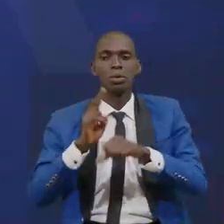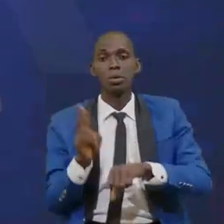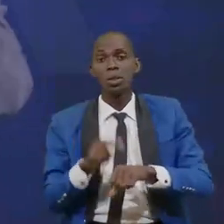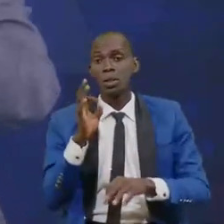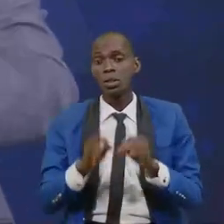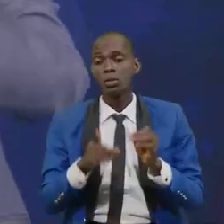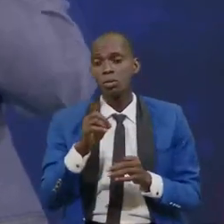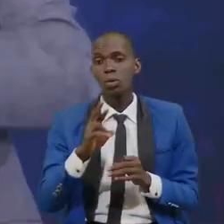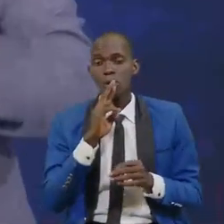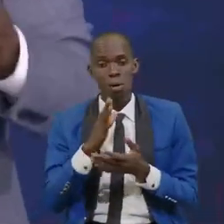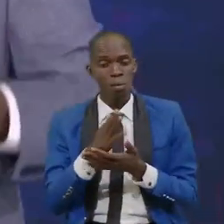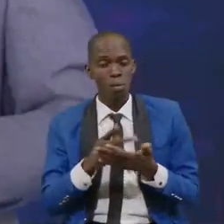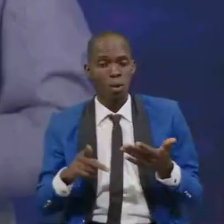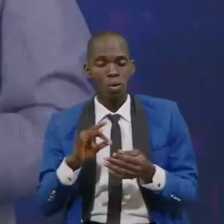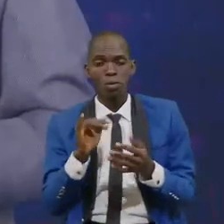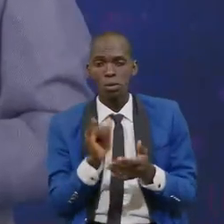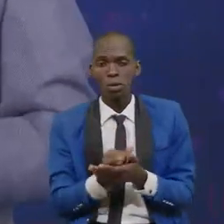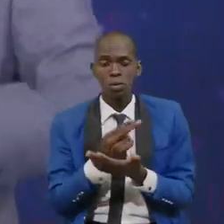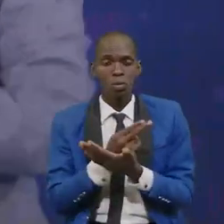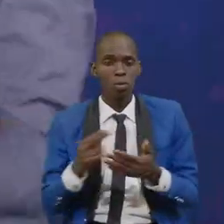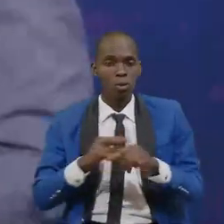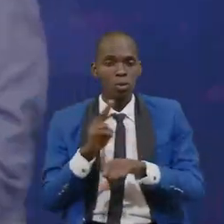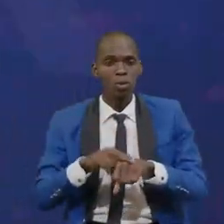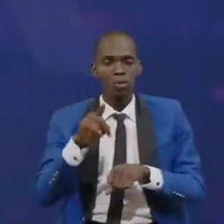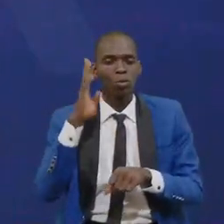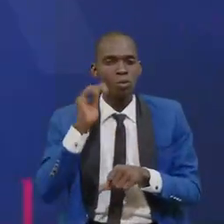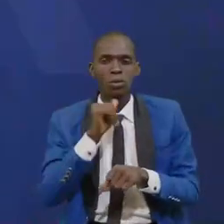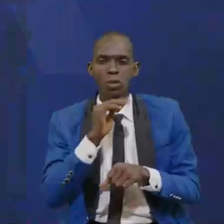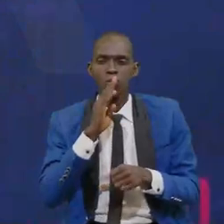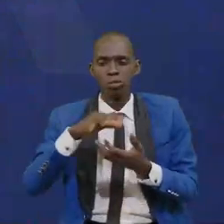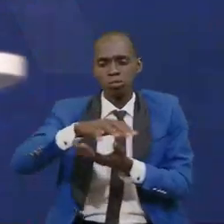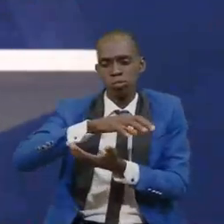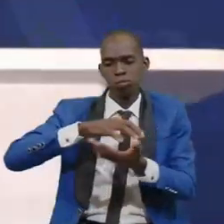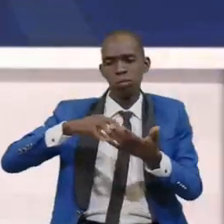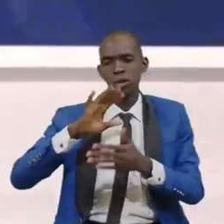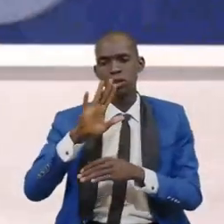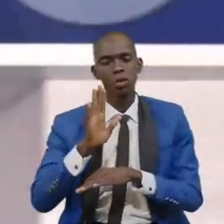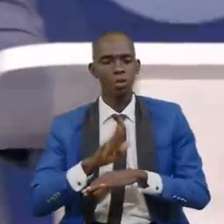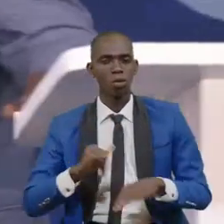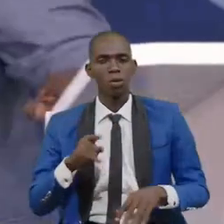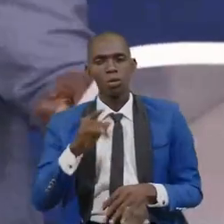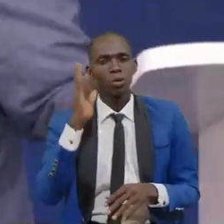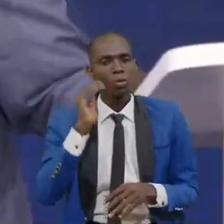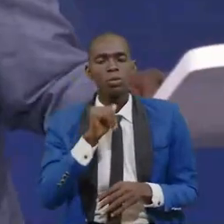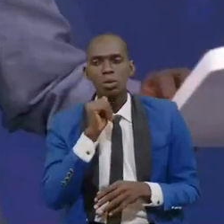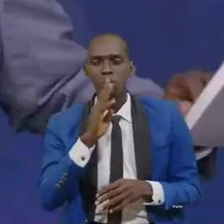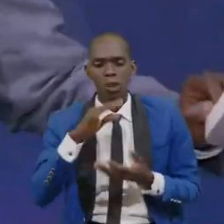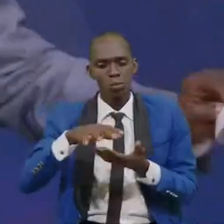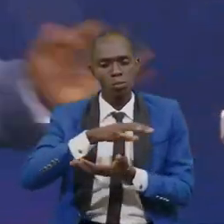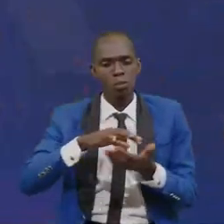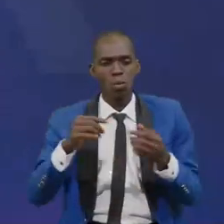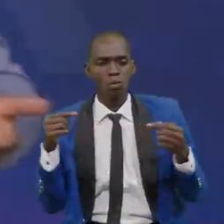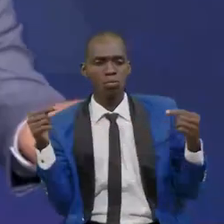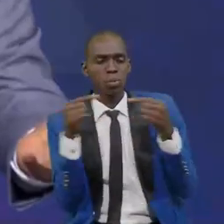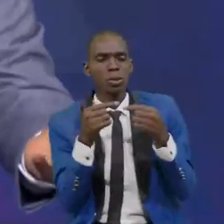fais pas de cette nation sainte. Tu ne seras pas en train de contredire ton appel. Tu ne seras pas en train de contredire l'appel de Christ